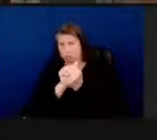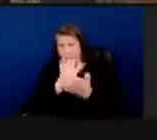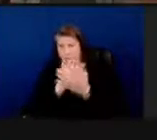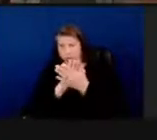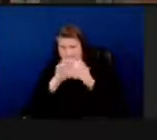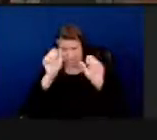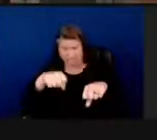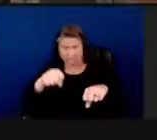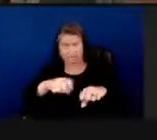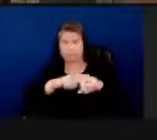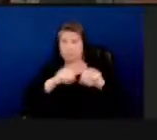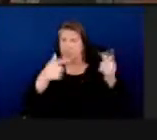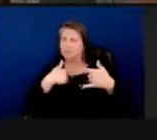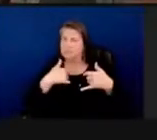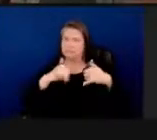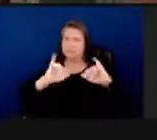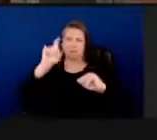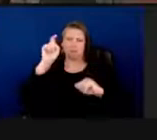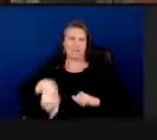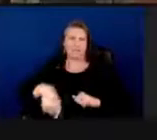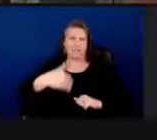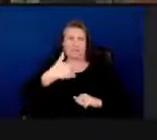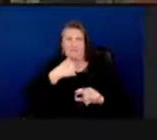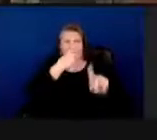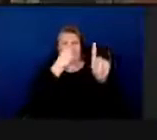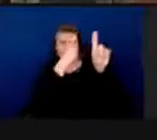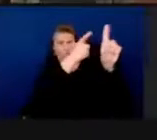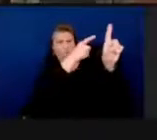tunahitaji kufanya kazi kwa pamoja na shule,